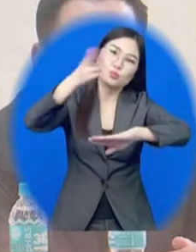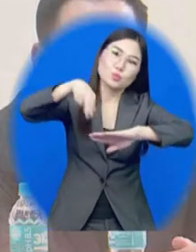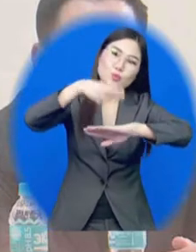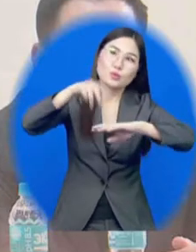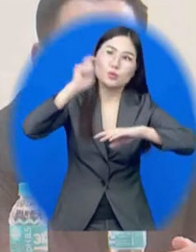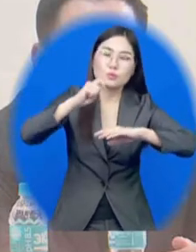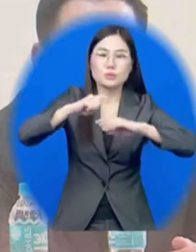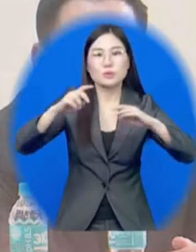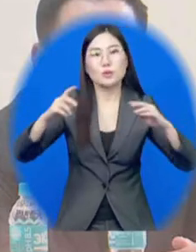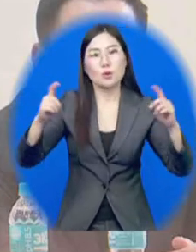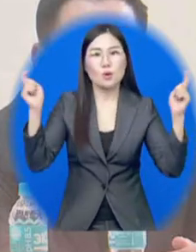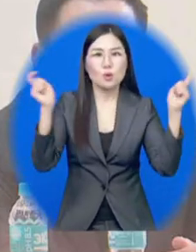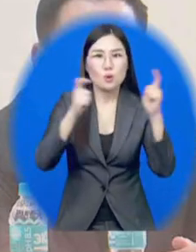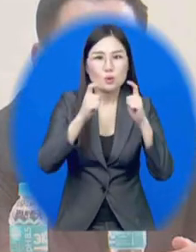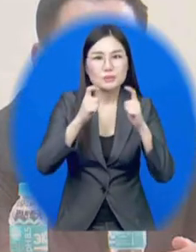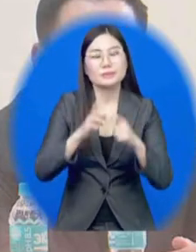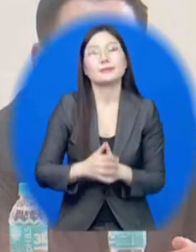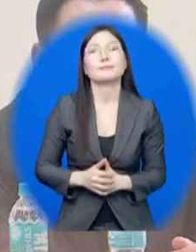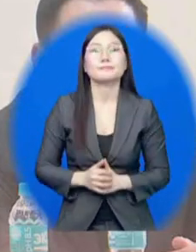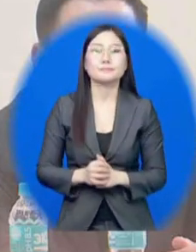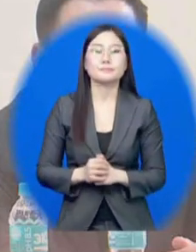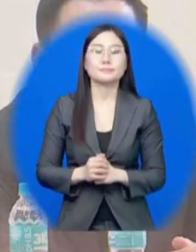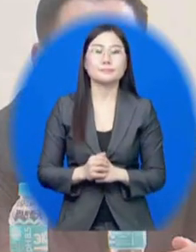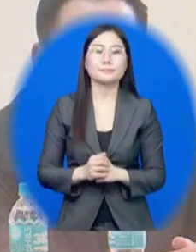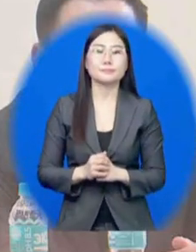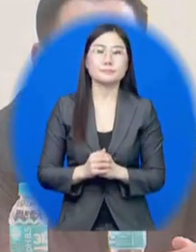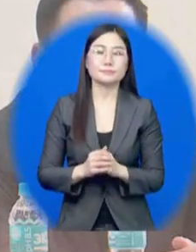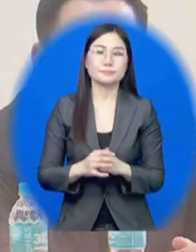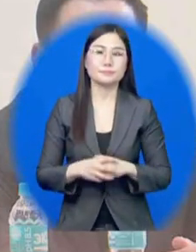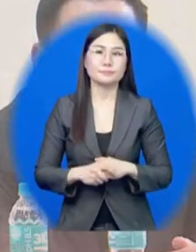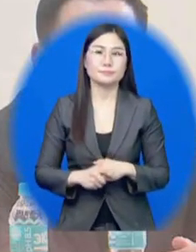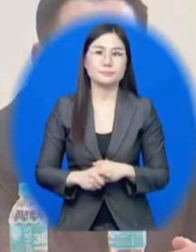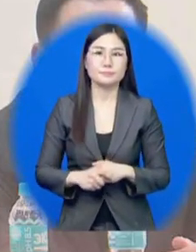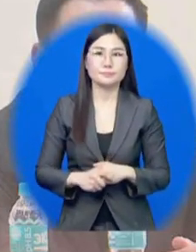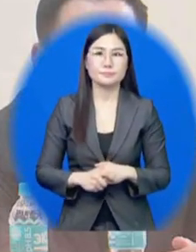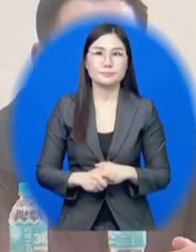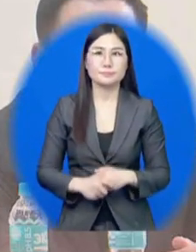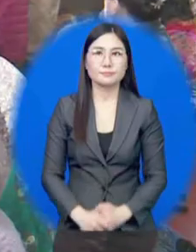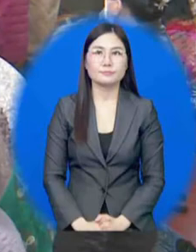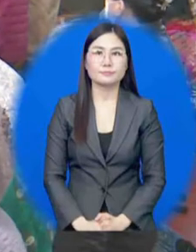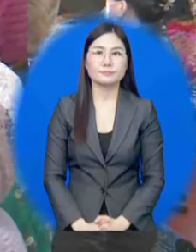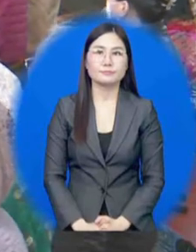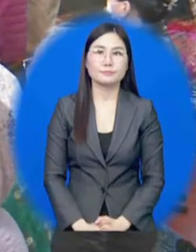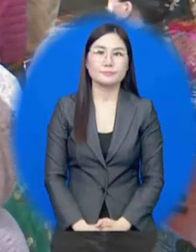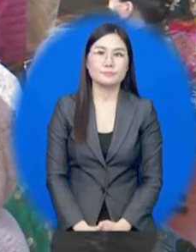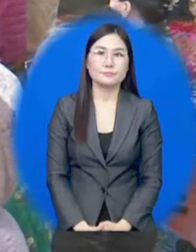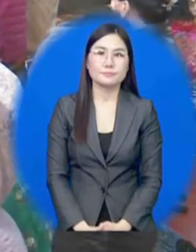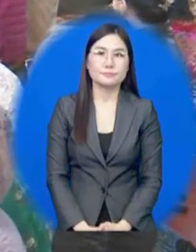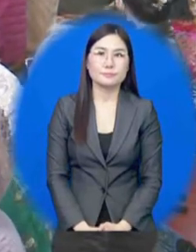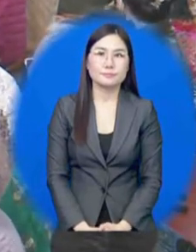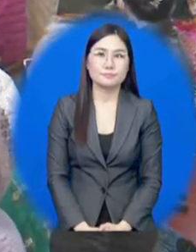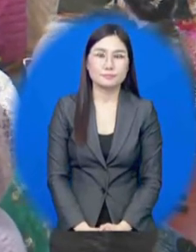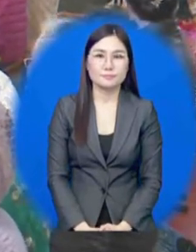карьерууд шороотоос ихтэйгээс гадна амьдрах орчинд аюултай байдал үүсгэсээр байгааг сануллаа.